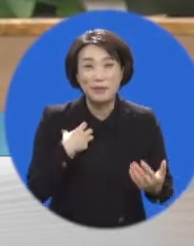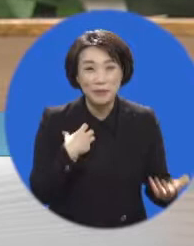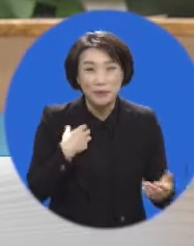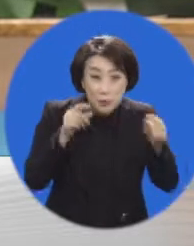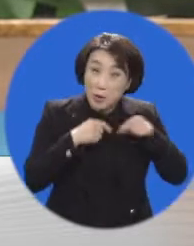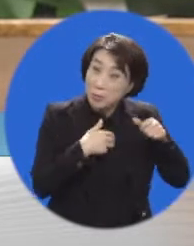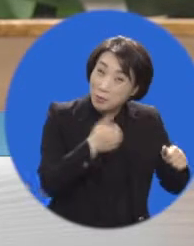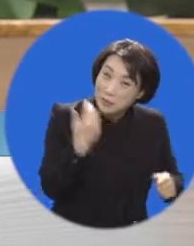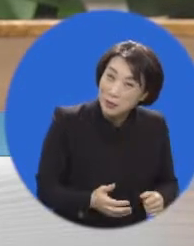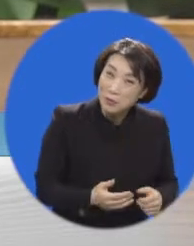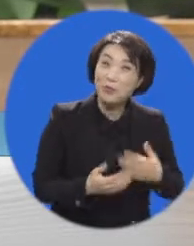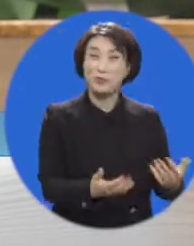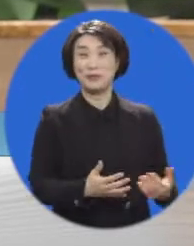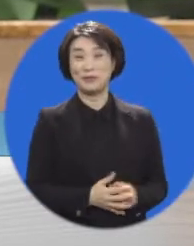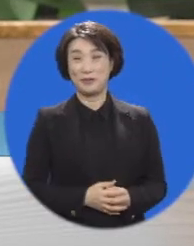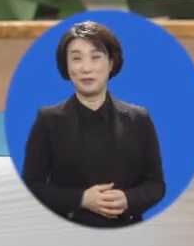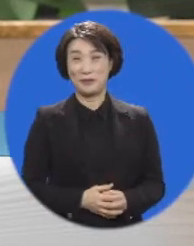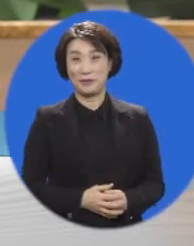갈 테요?